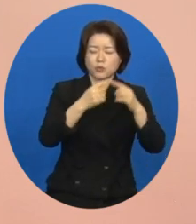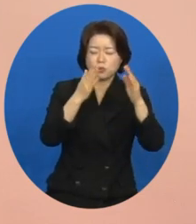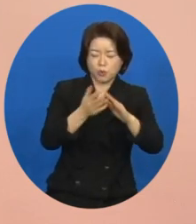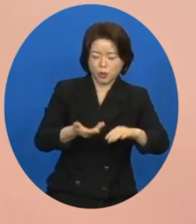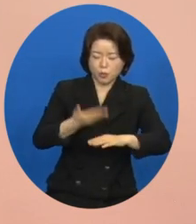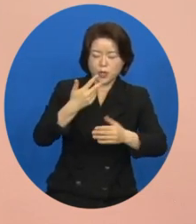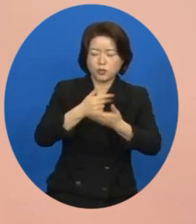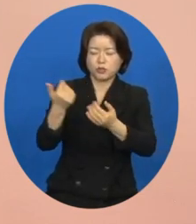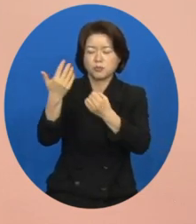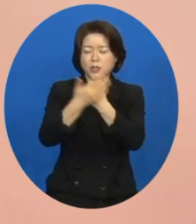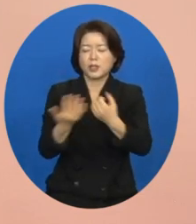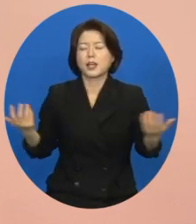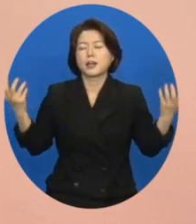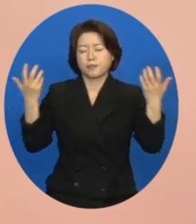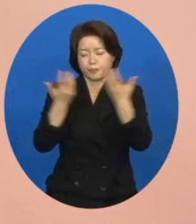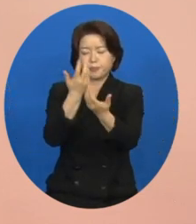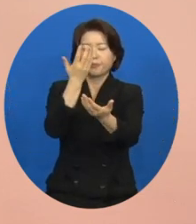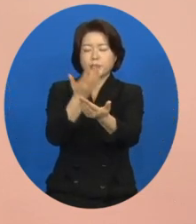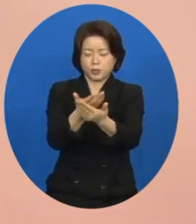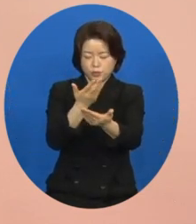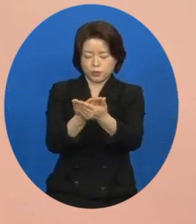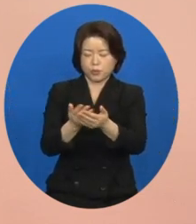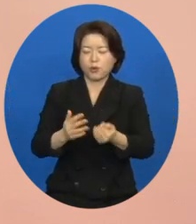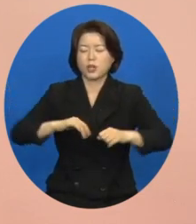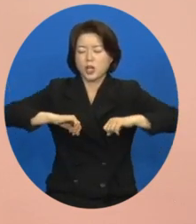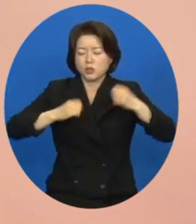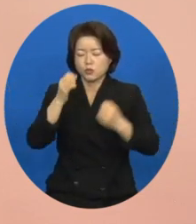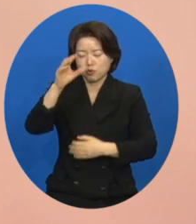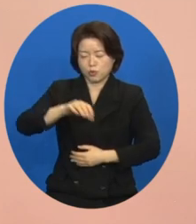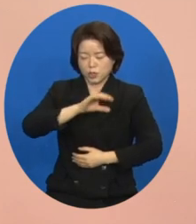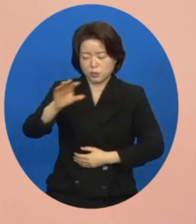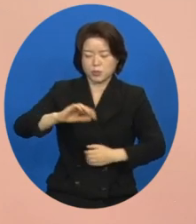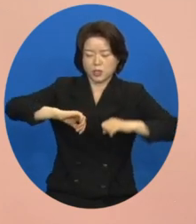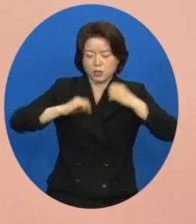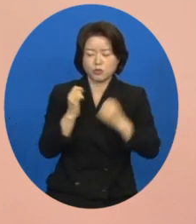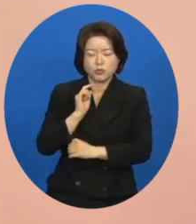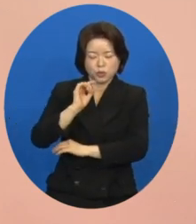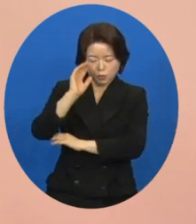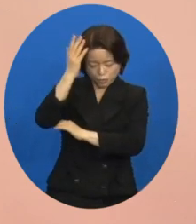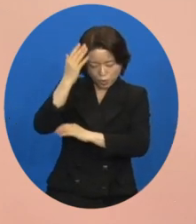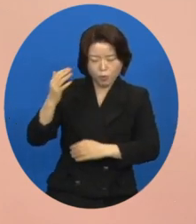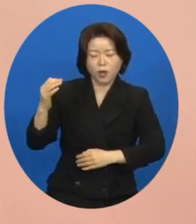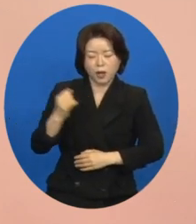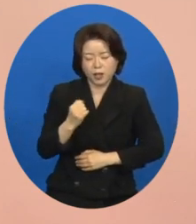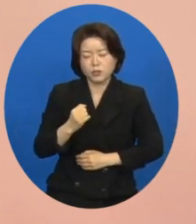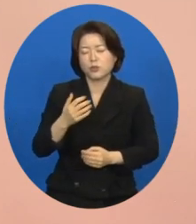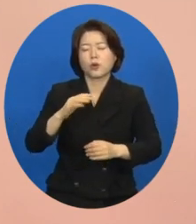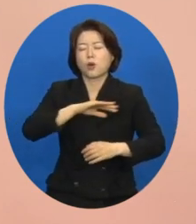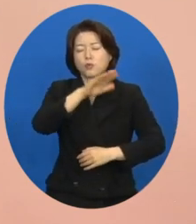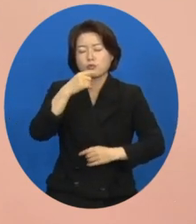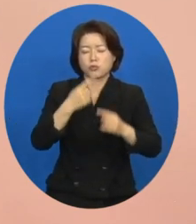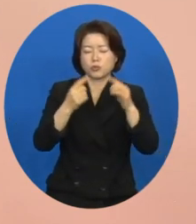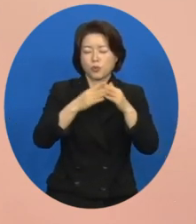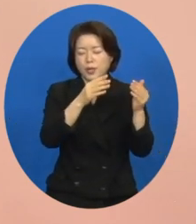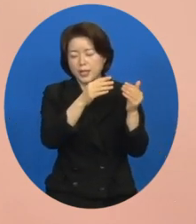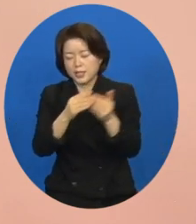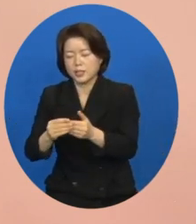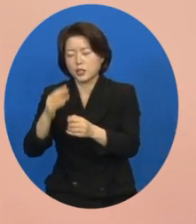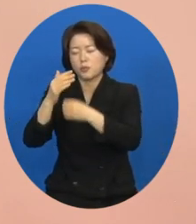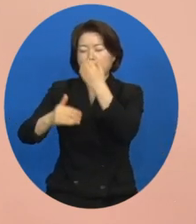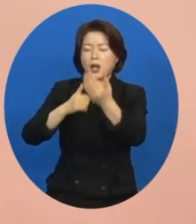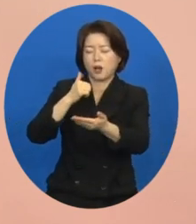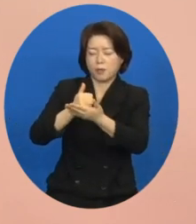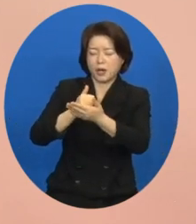주님의 은혜가 넘치게 하여 주시고 순종의 십자가, 순종의 영광으로 선한 목자교회를 이끄는